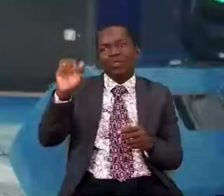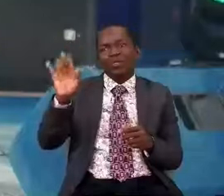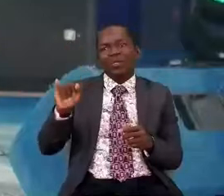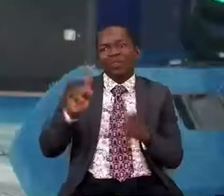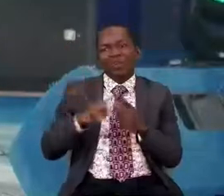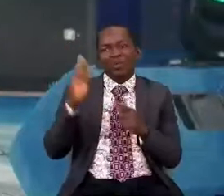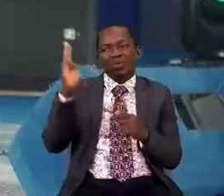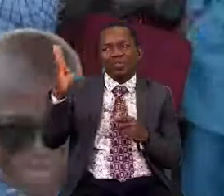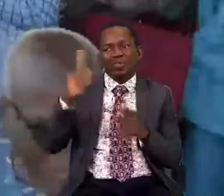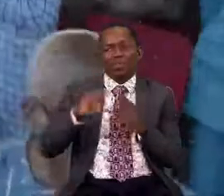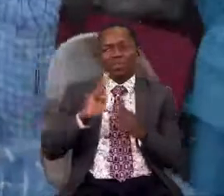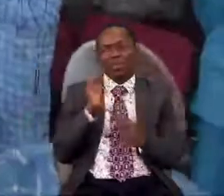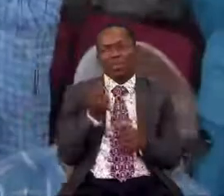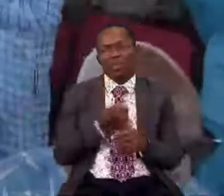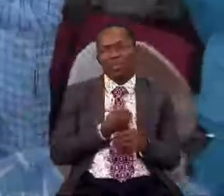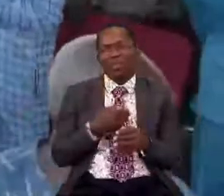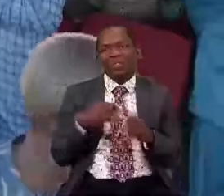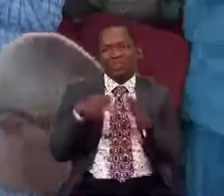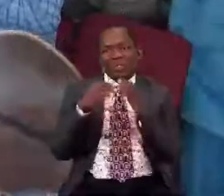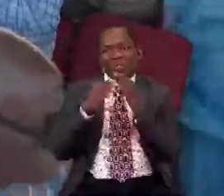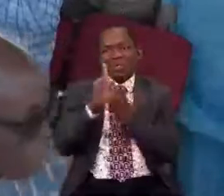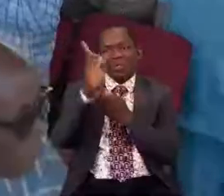Merci beaucoup. Gloire à Dieu.